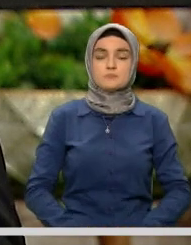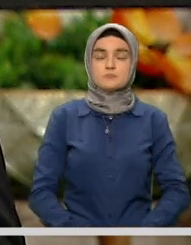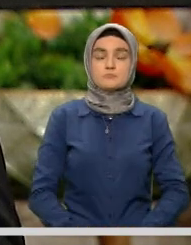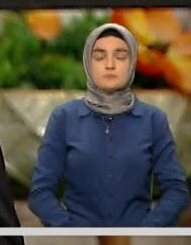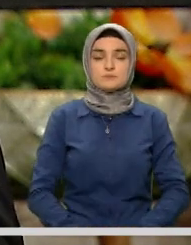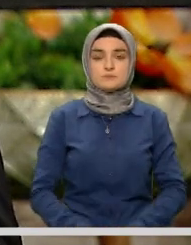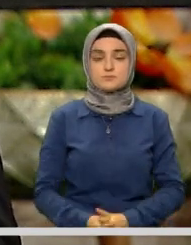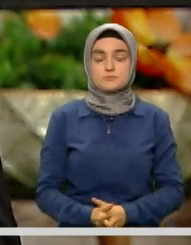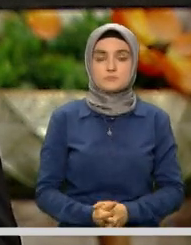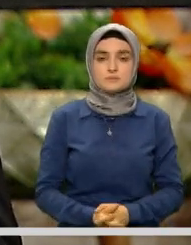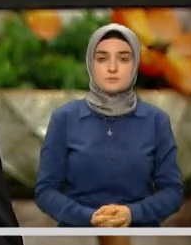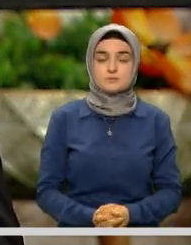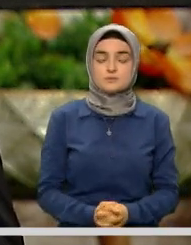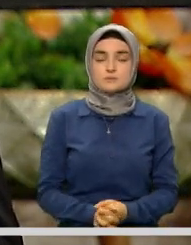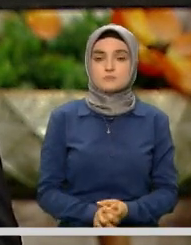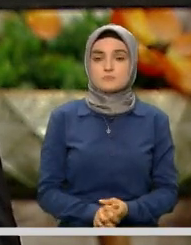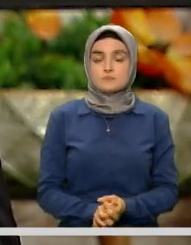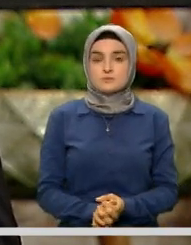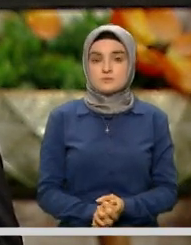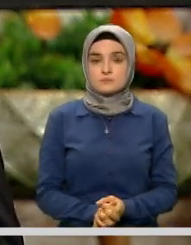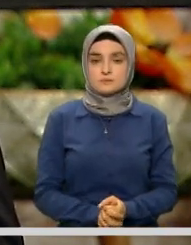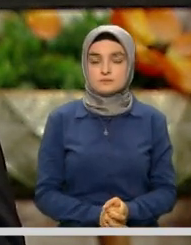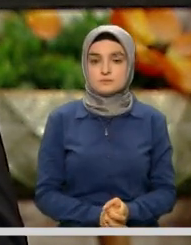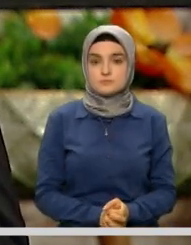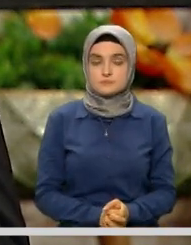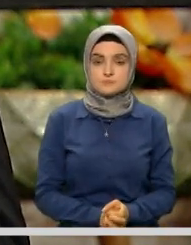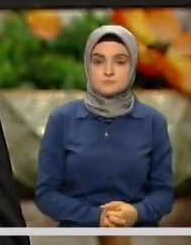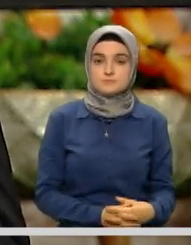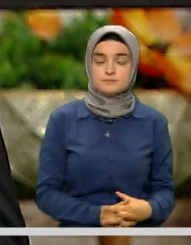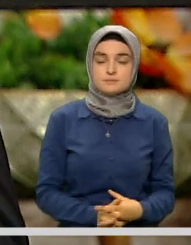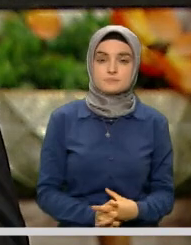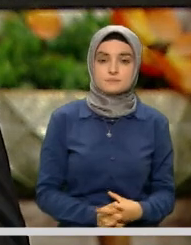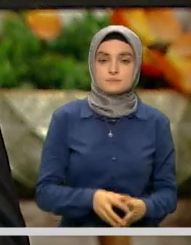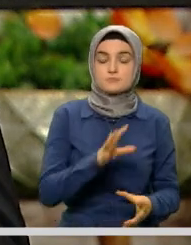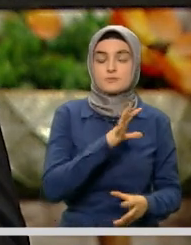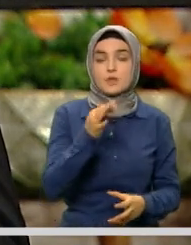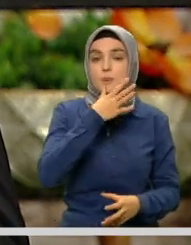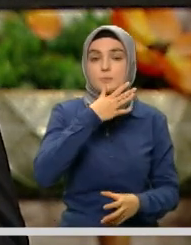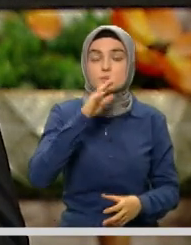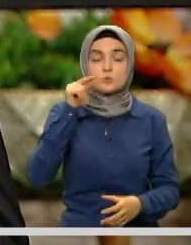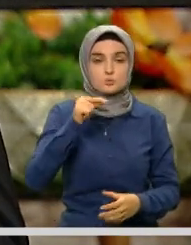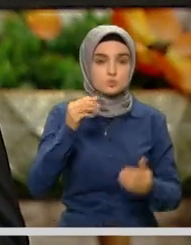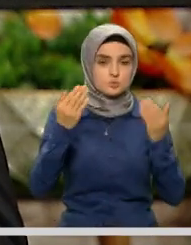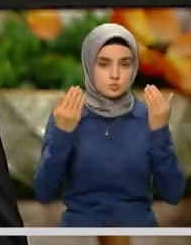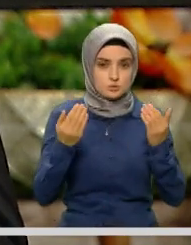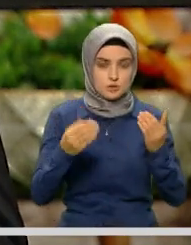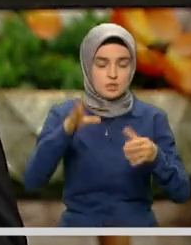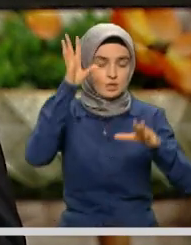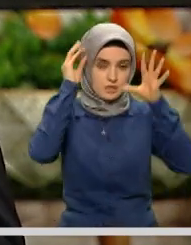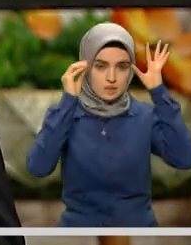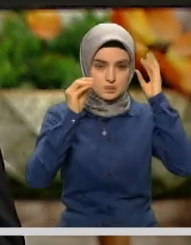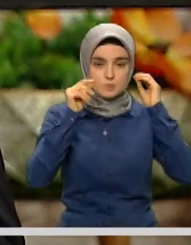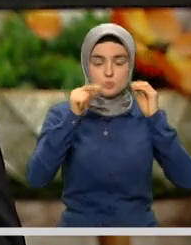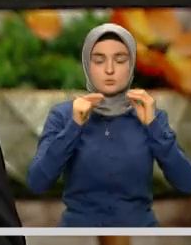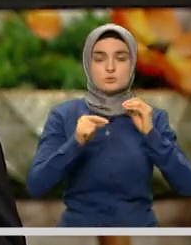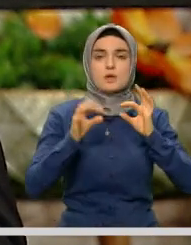aslında. Yani Rabbena zalemna enfusena ve illem tağfir lena. Şimdi hiçbir şey bilmiyorsak bile bu duaların ezberlesek, bunları